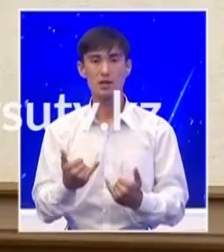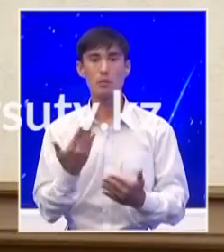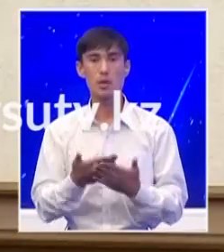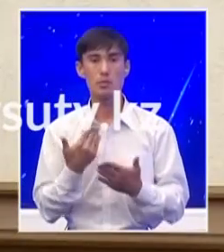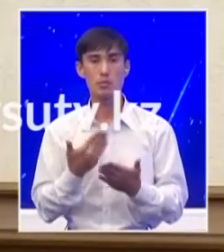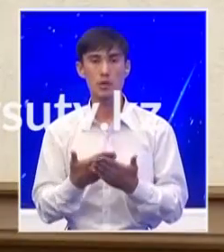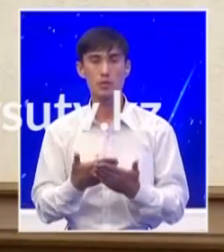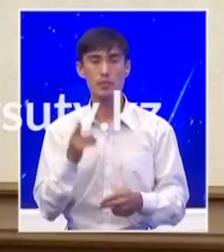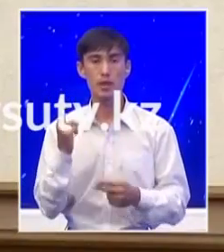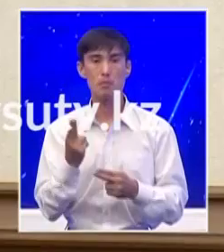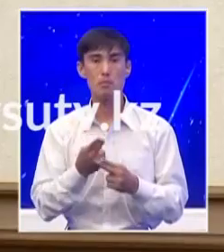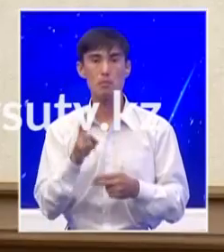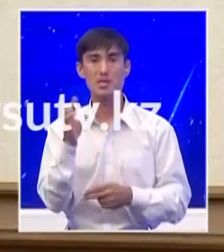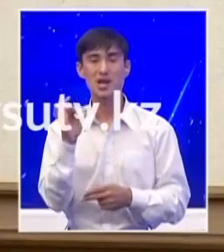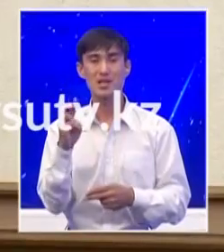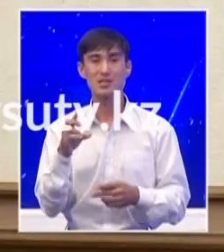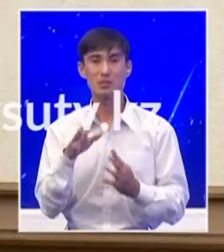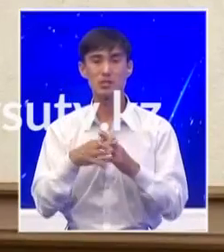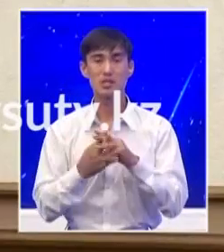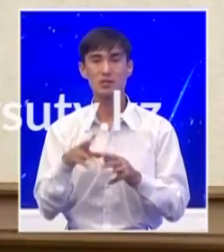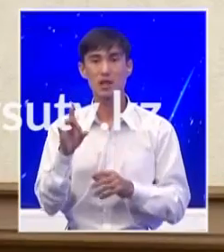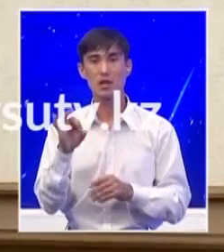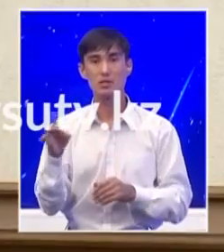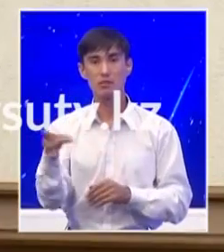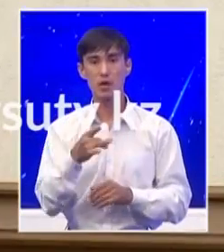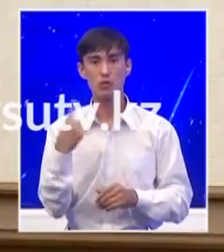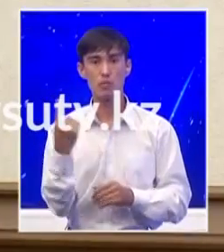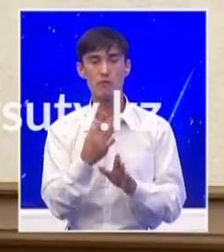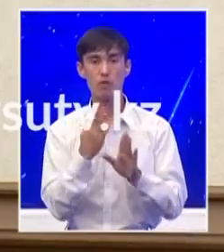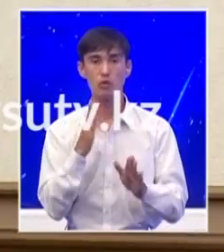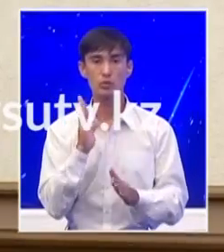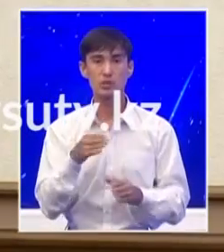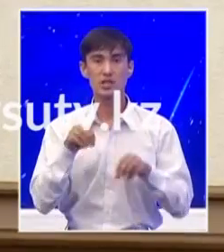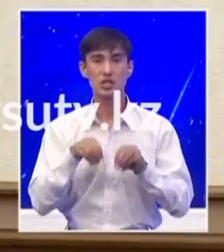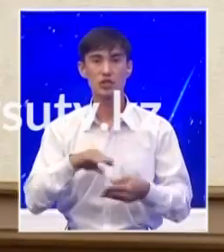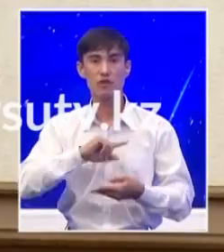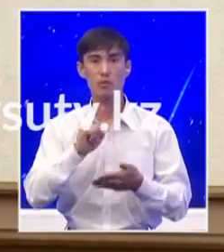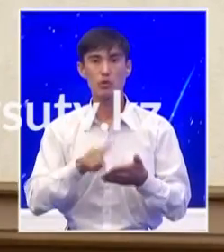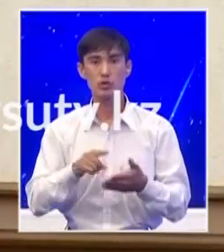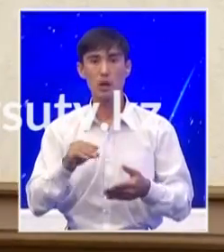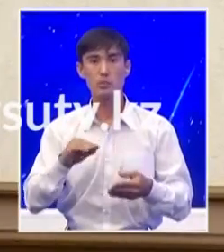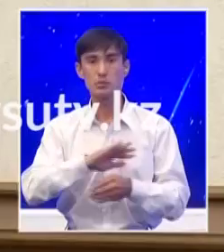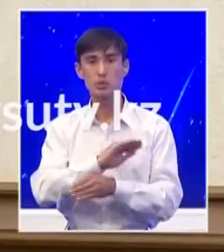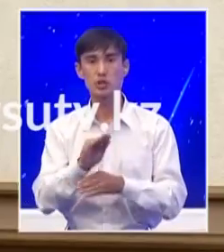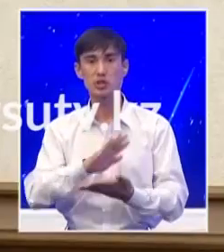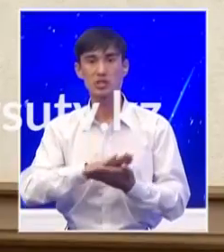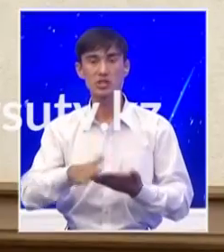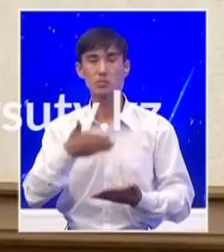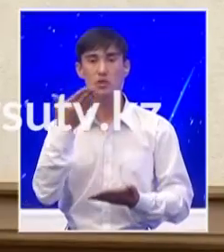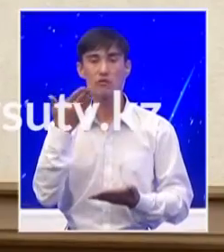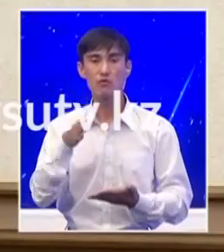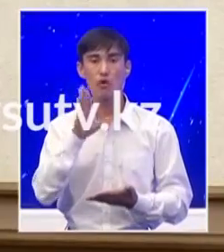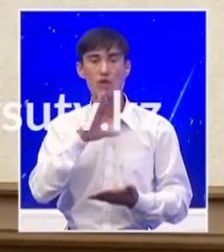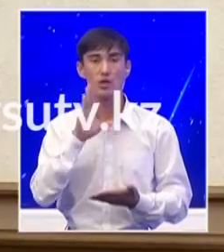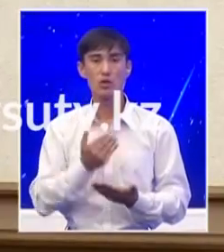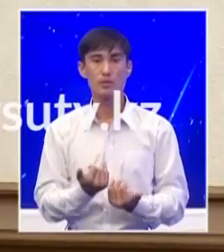примеру, в Бескайнарском сельском округе Талгарского района в первую очередь предстоит решить вопрос обеспечения населения чистой питьевой водой. В